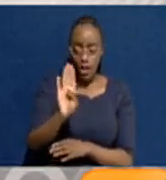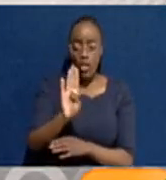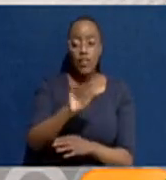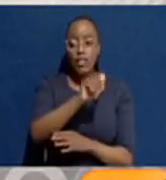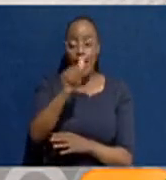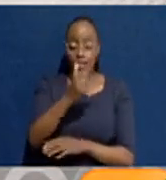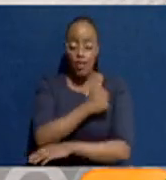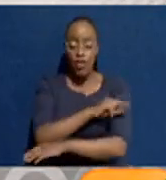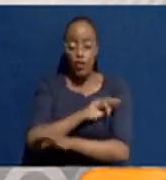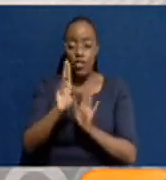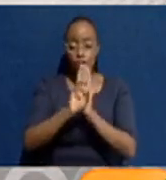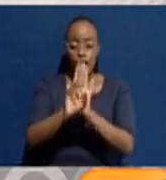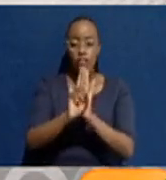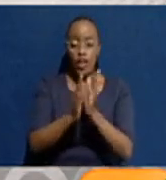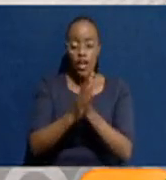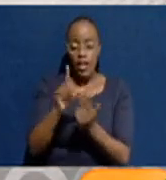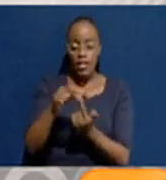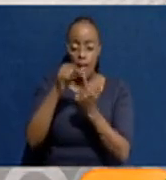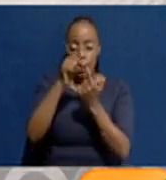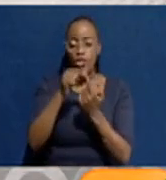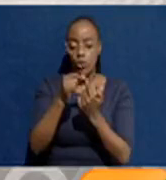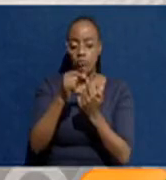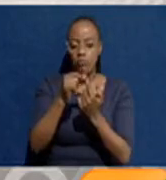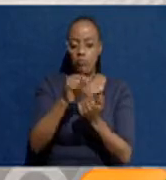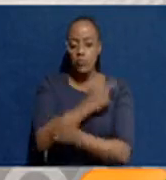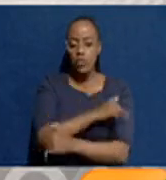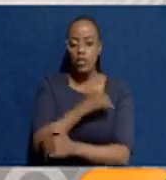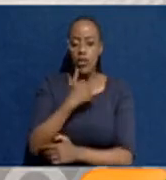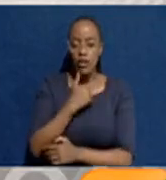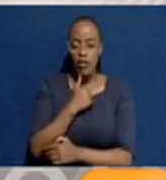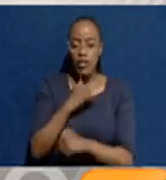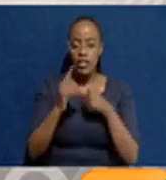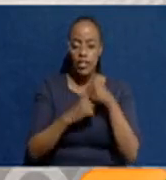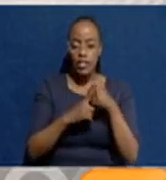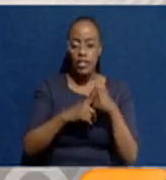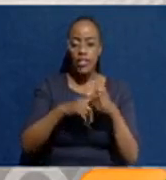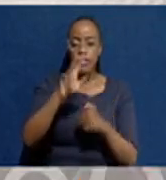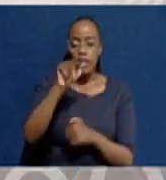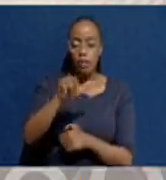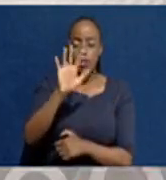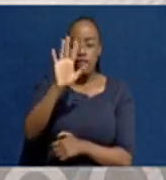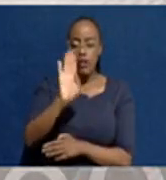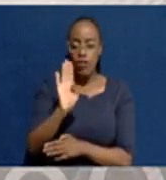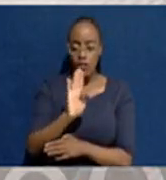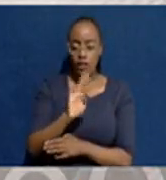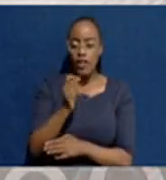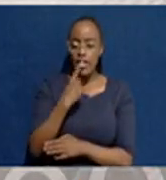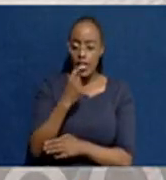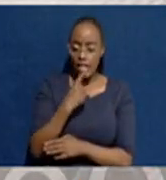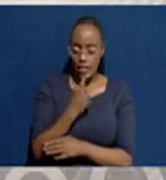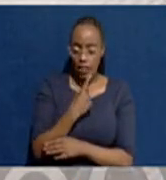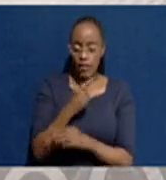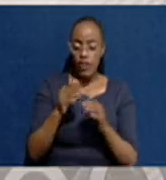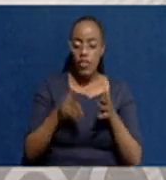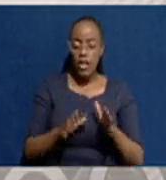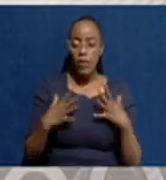huku hospitali za rufaa na huduma maalum zikipokea bilioni 63.5. Matibabu na afya ya uzazi ikipokea